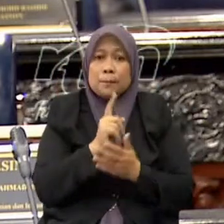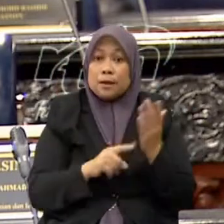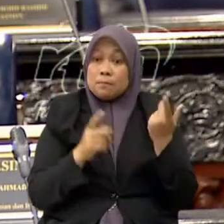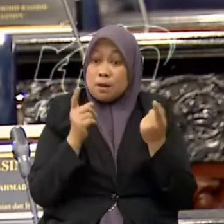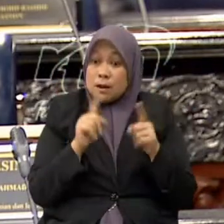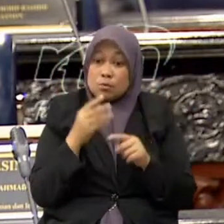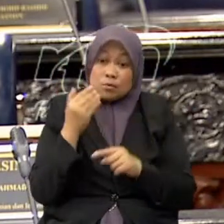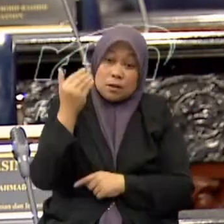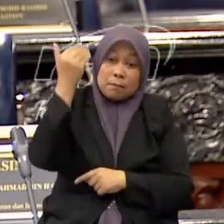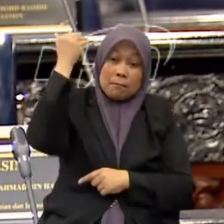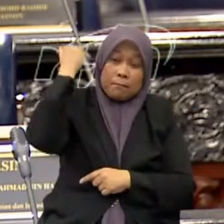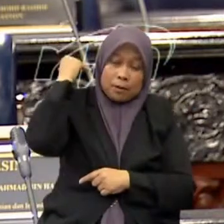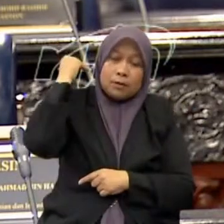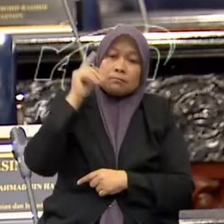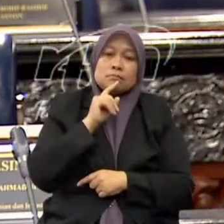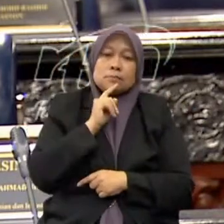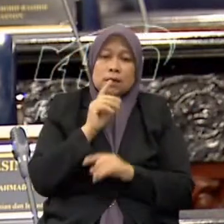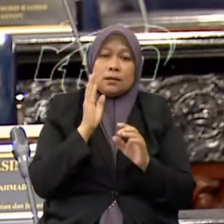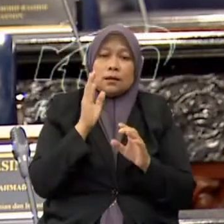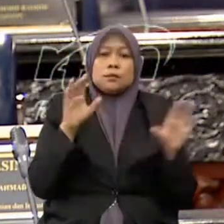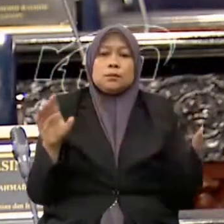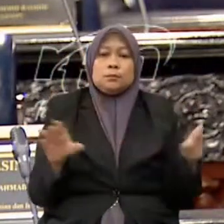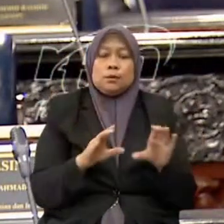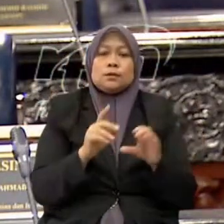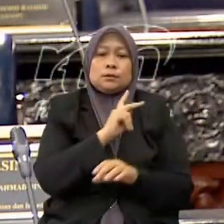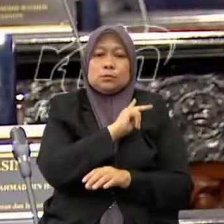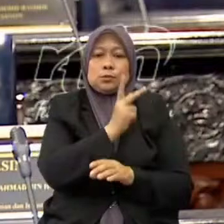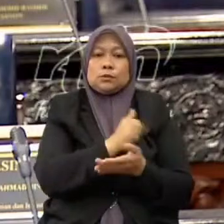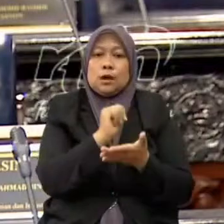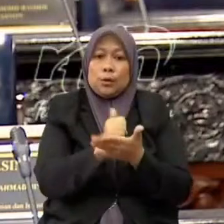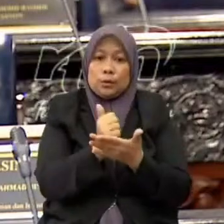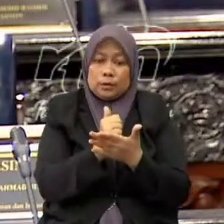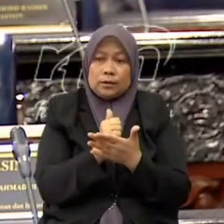yang telah berlaku ya lepas sudah pasti akan dilakukan satu